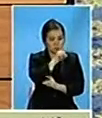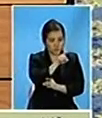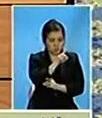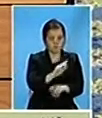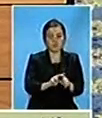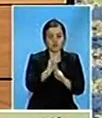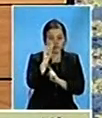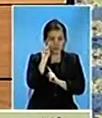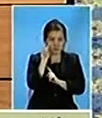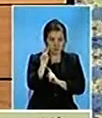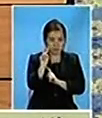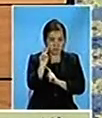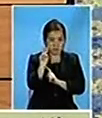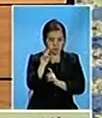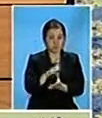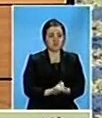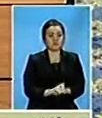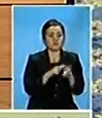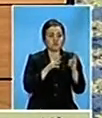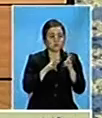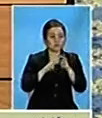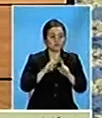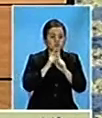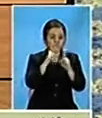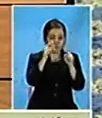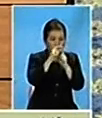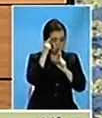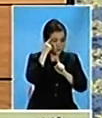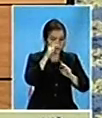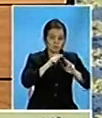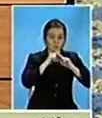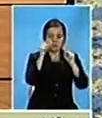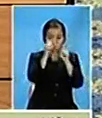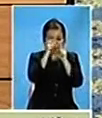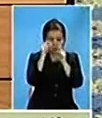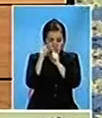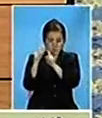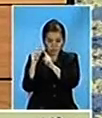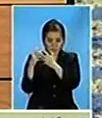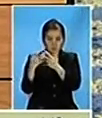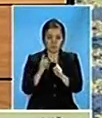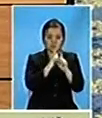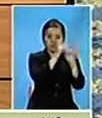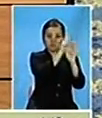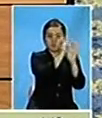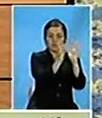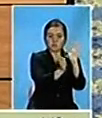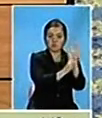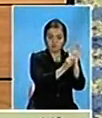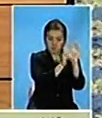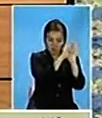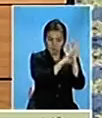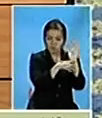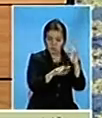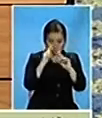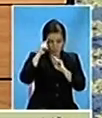องท่านเอาเกณฑ์อะไรมาบัญญัติศัพท์ขึ้นมาเองที่นอกเหนือจากตัวกฎหมายที่วางไว้ถ้าเกิดท่านกำลังสร้